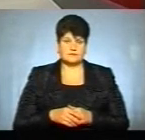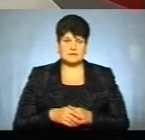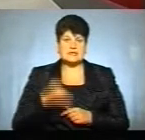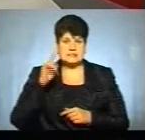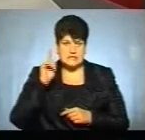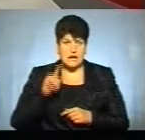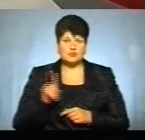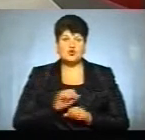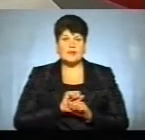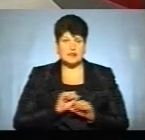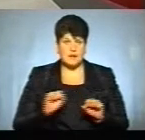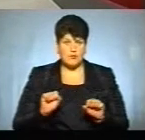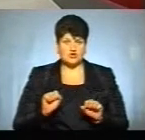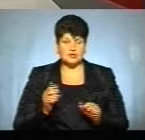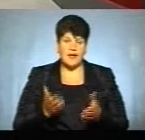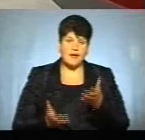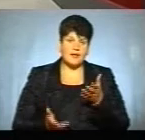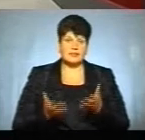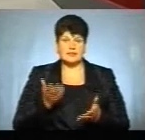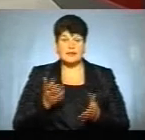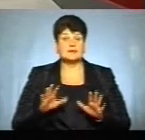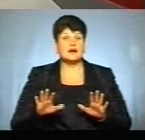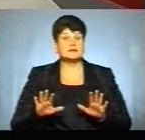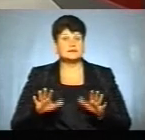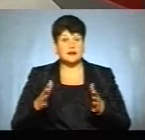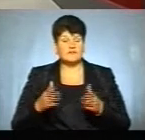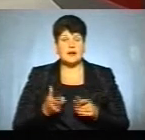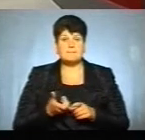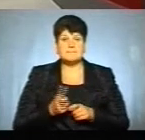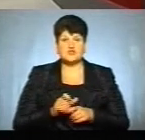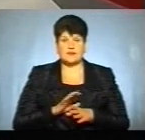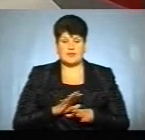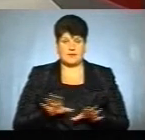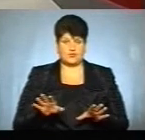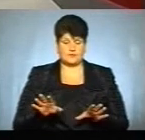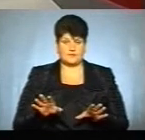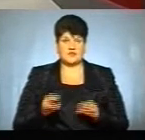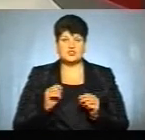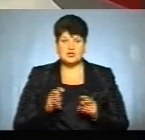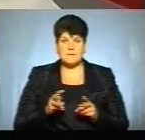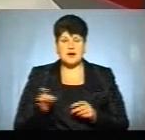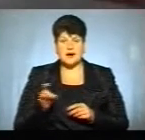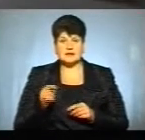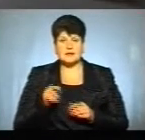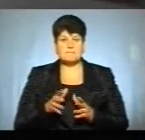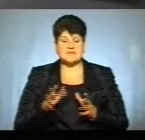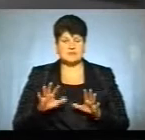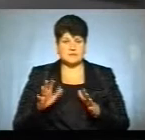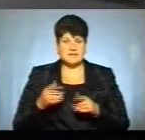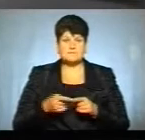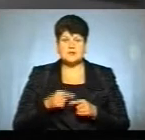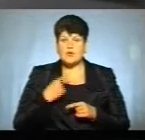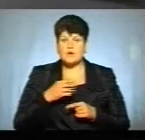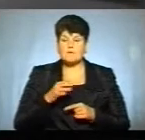знаємо, що не можна, але от так сталося, вже більше не буду. Тобто і чим раз, тим більше таких випадків. Це говорить про